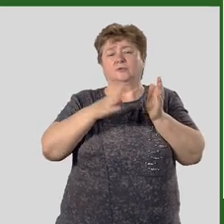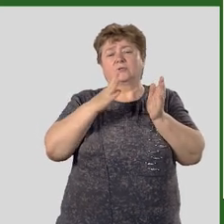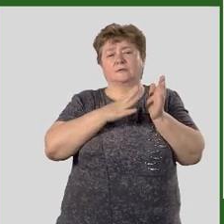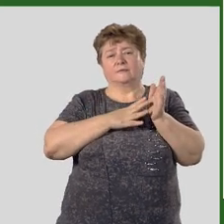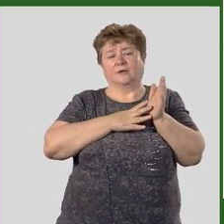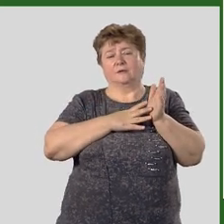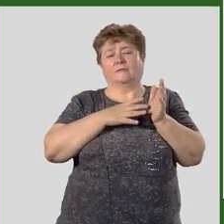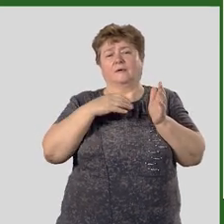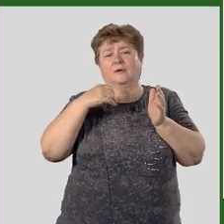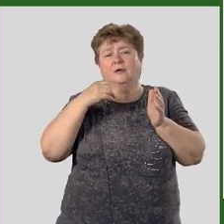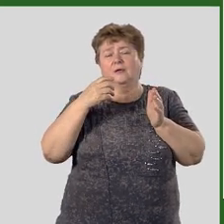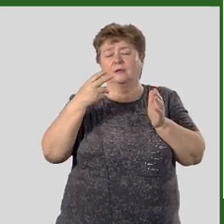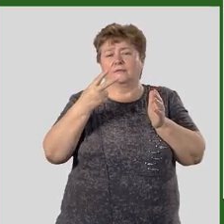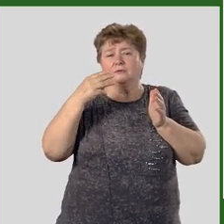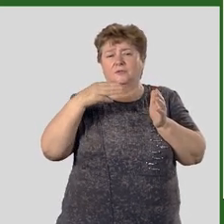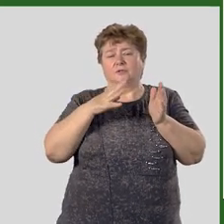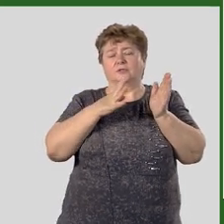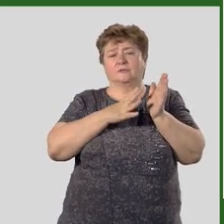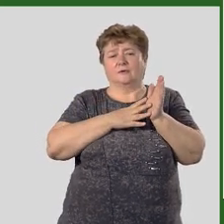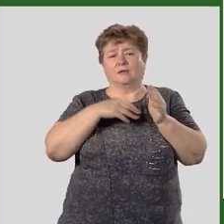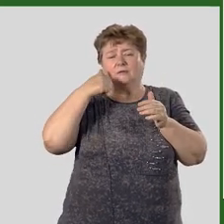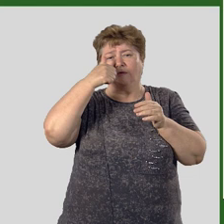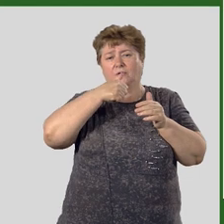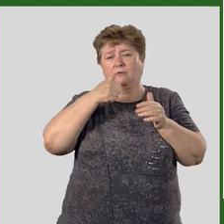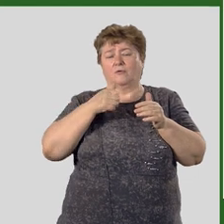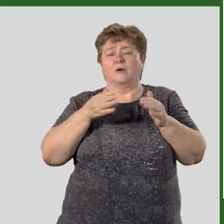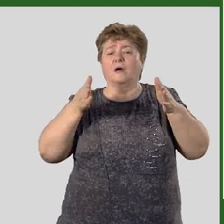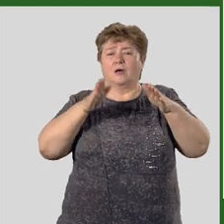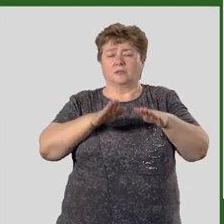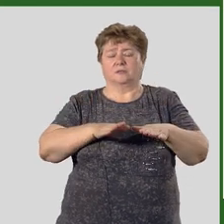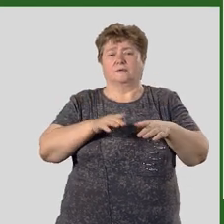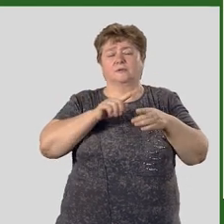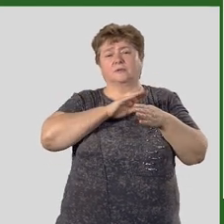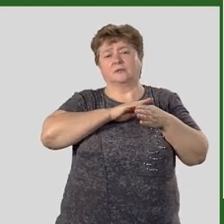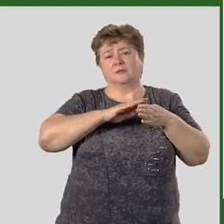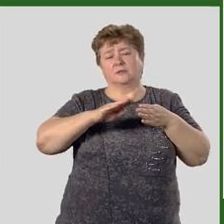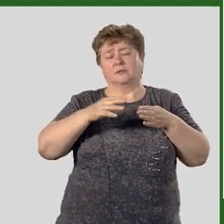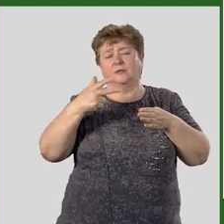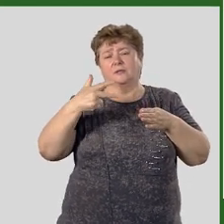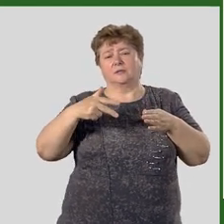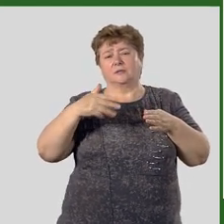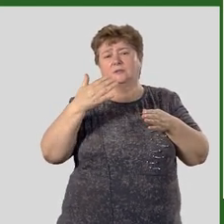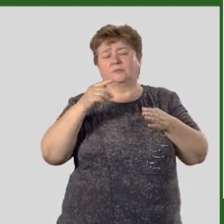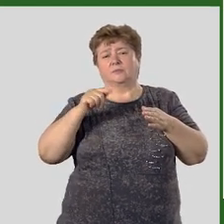1999 и 2009 годов, она оставалась на отметке